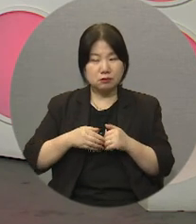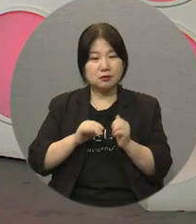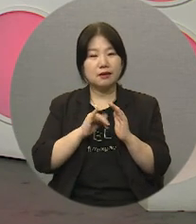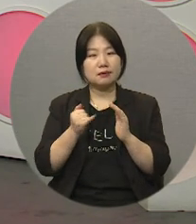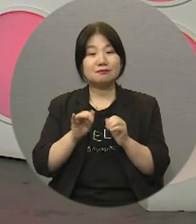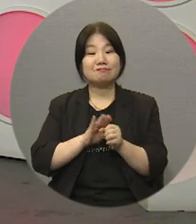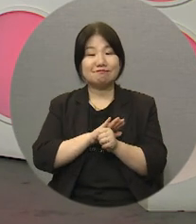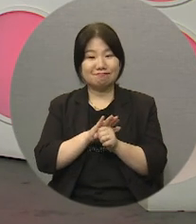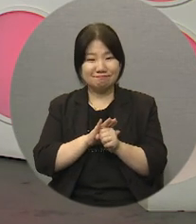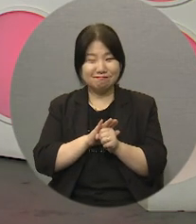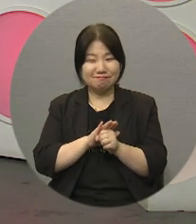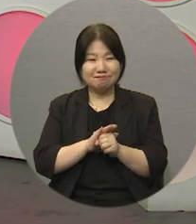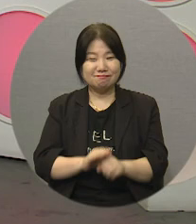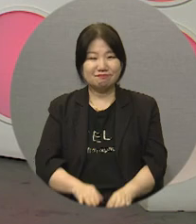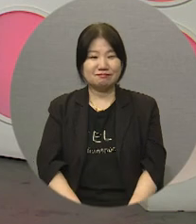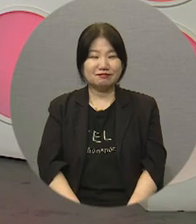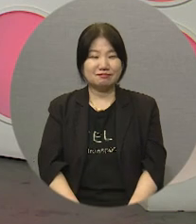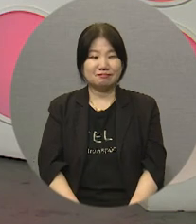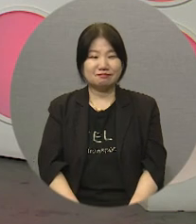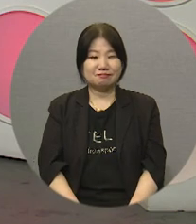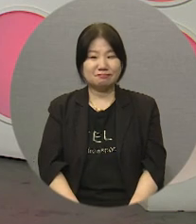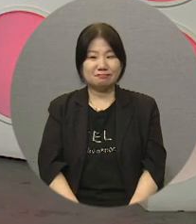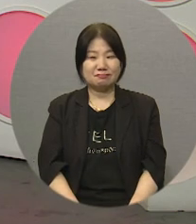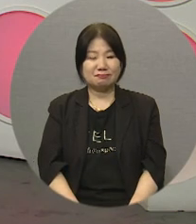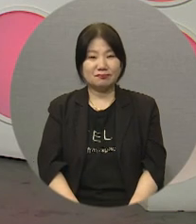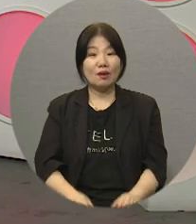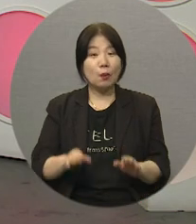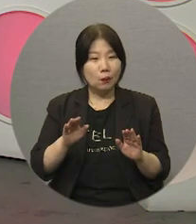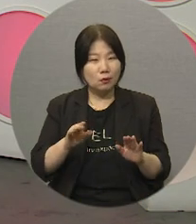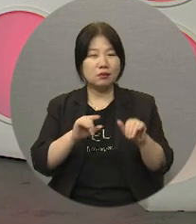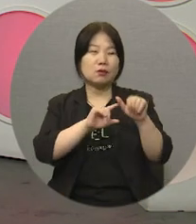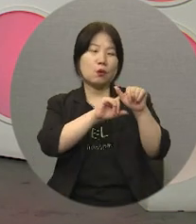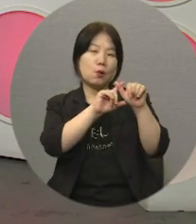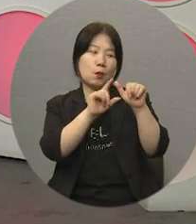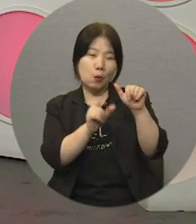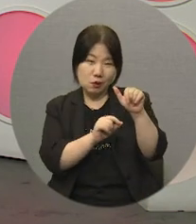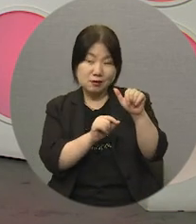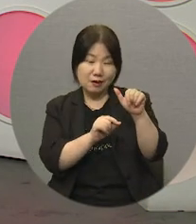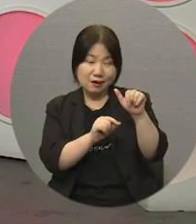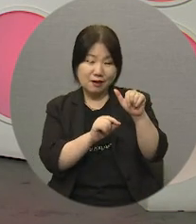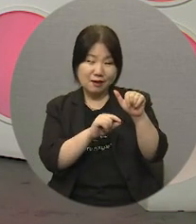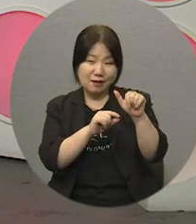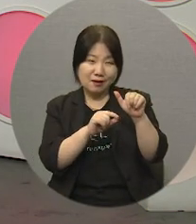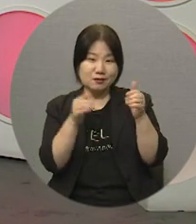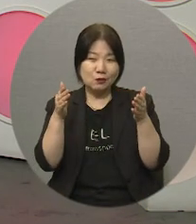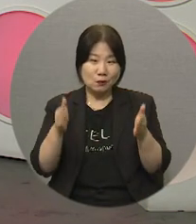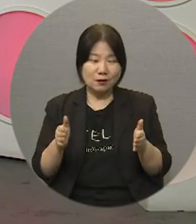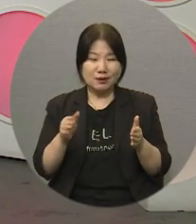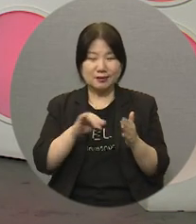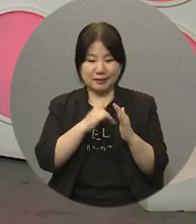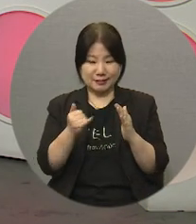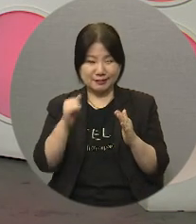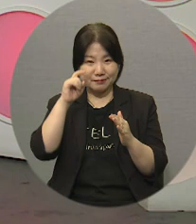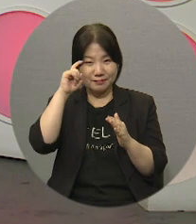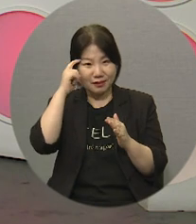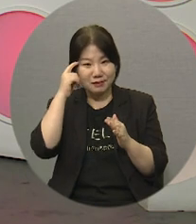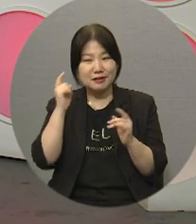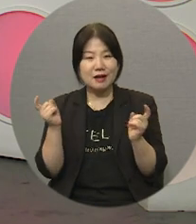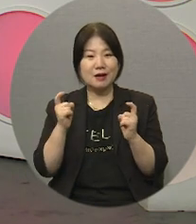사랑이다. 올해 가정의 달이니까 5월 달만이라도 우리 가족의 소중함과 가정을 한번 생각하면서